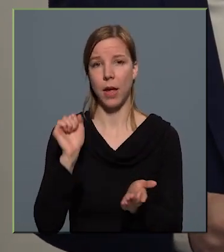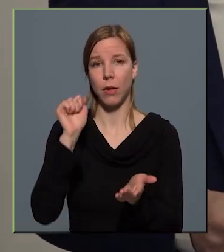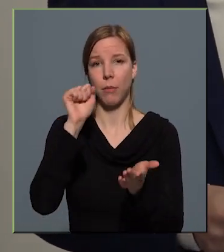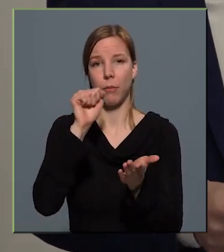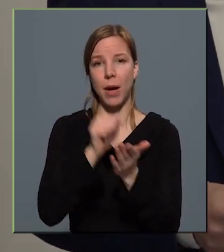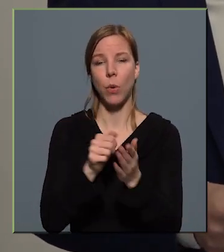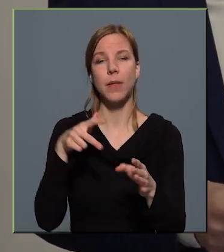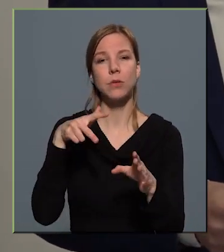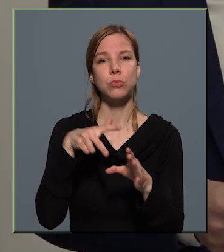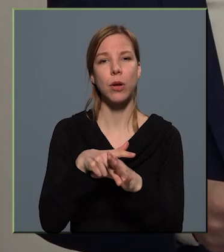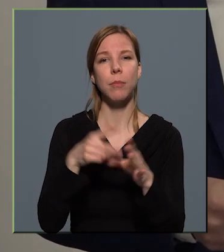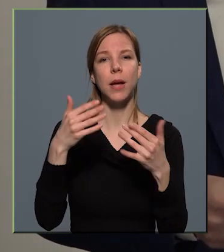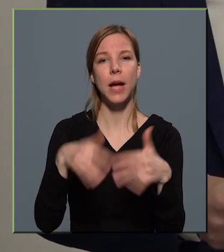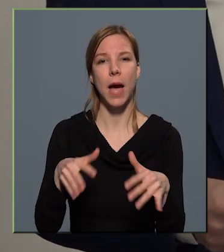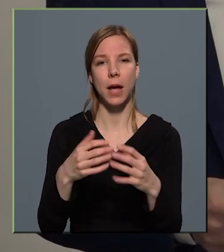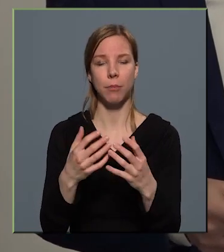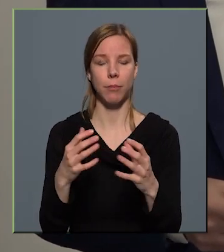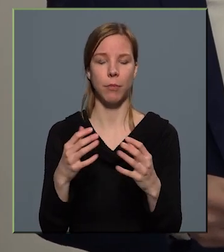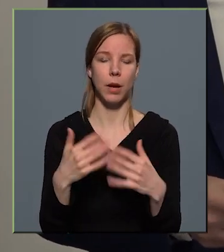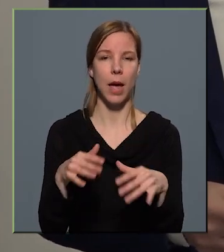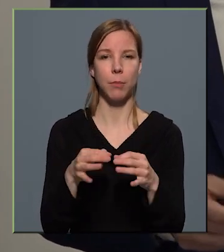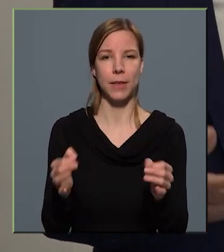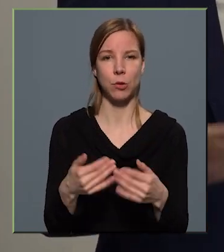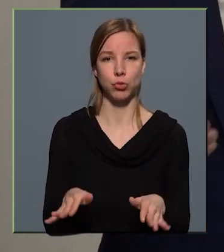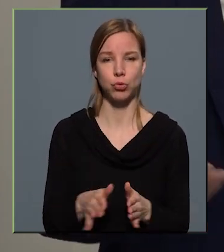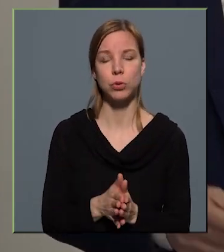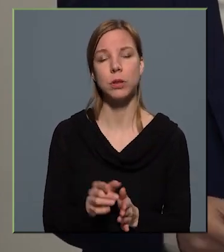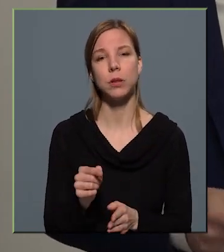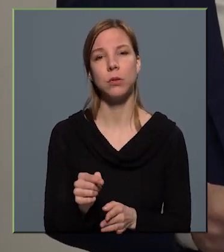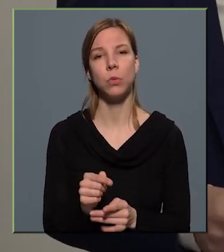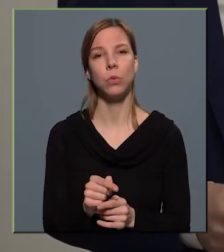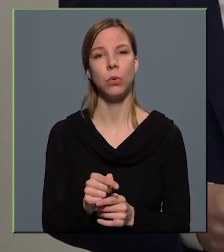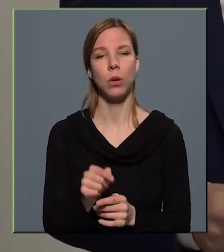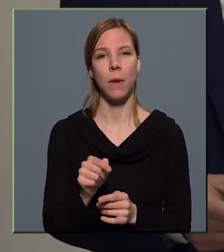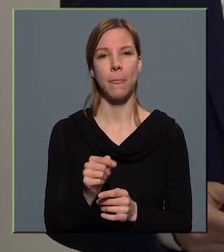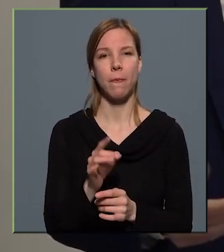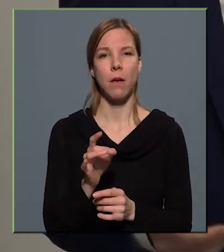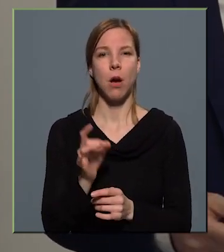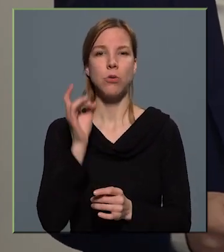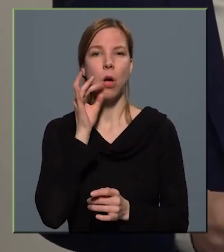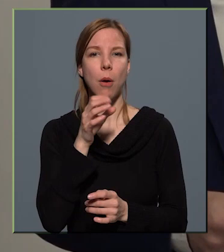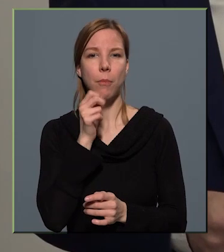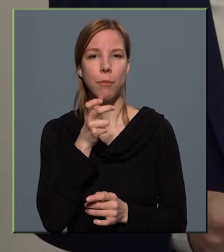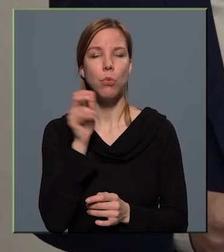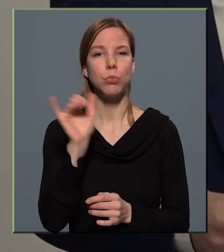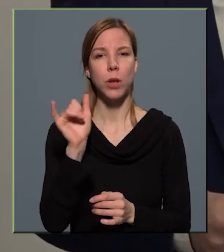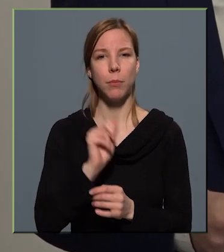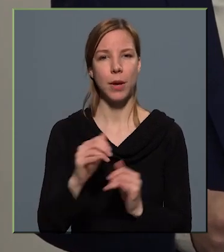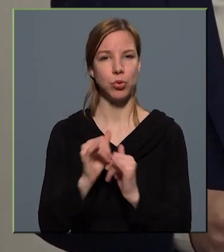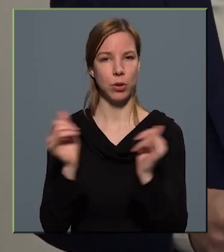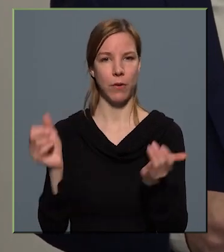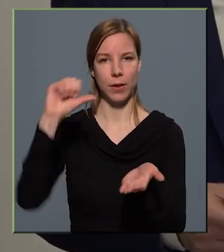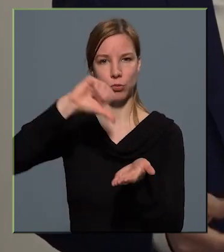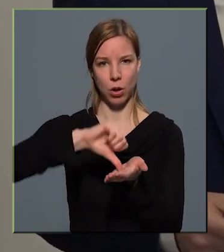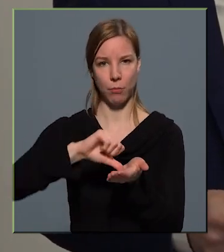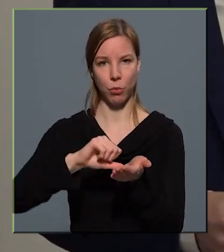szennyezéseket felszámoltunk. És hát hasonlóan a Bosch Budapest Innovációs Kampuszon, amit tavaly